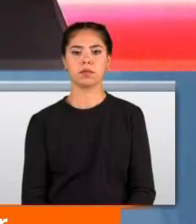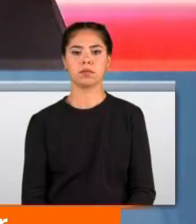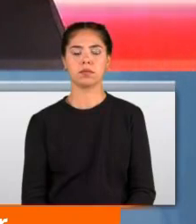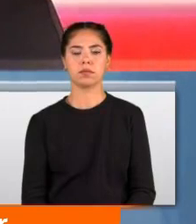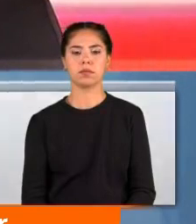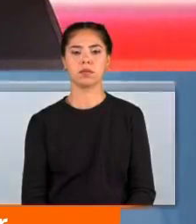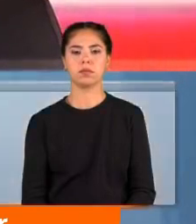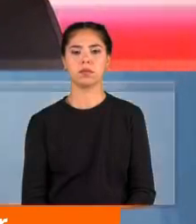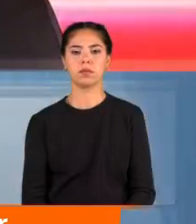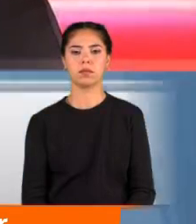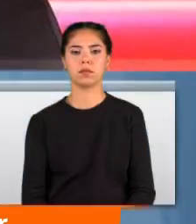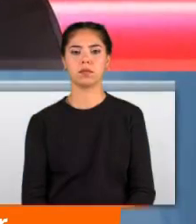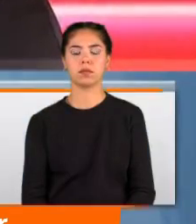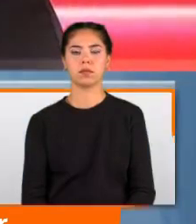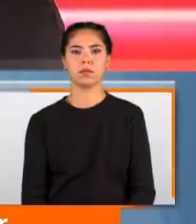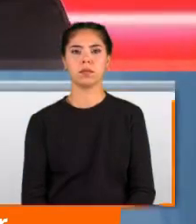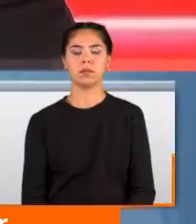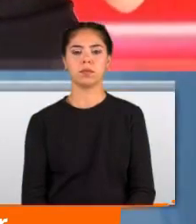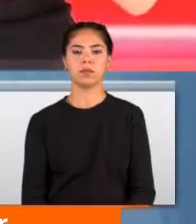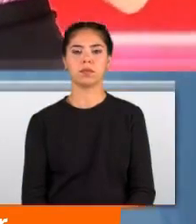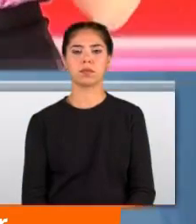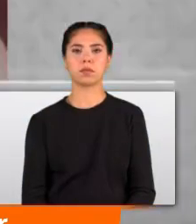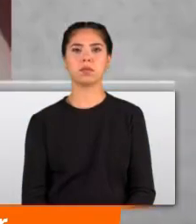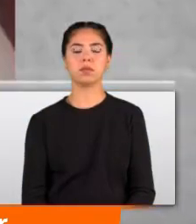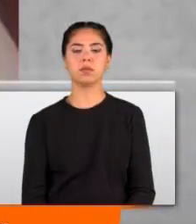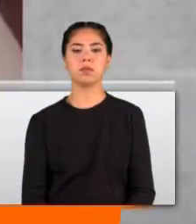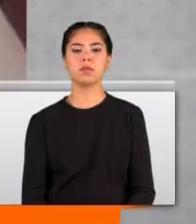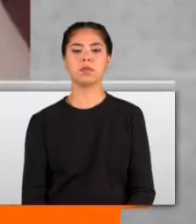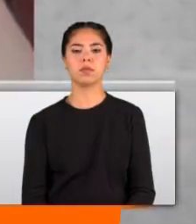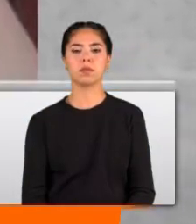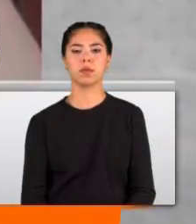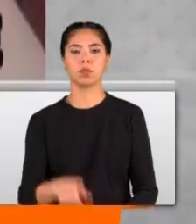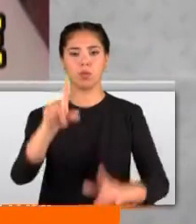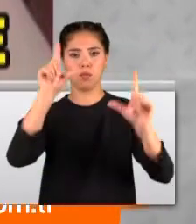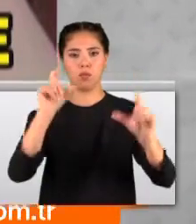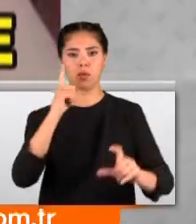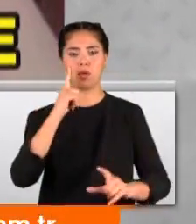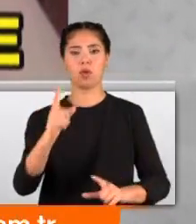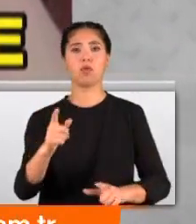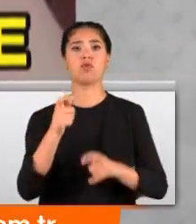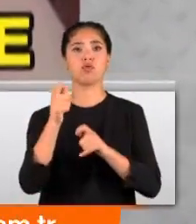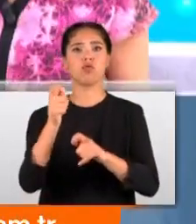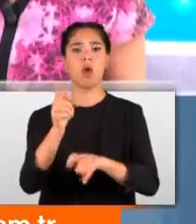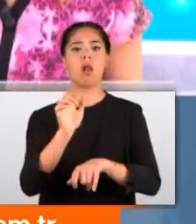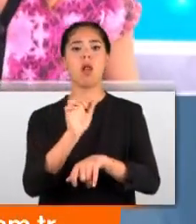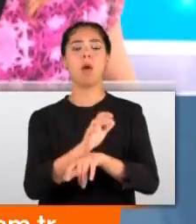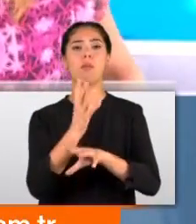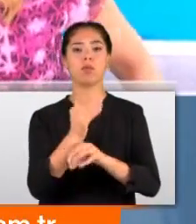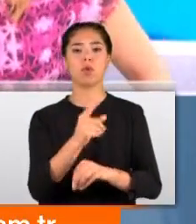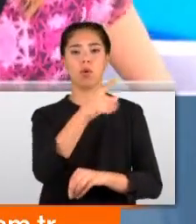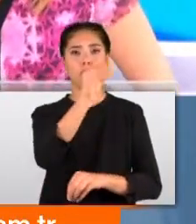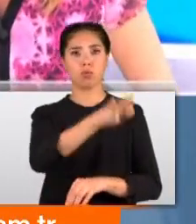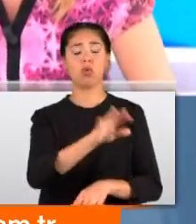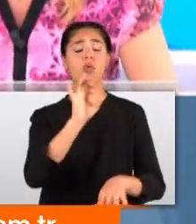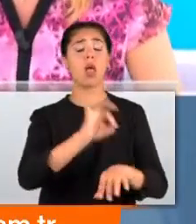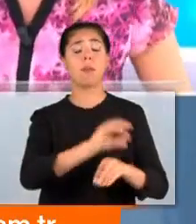el alemin çocuğunu evinizde? Zorlası morlası yok. Ortaya çıkan bu fotoğrafla alıkonulduğu belirlendi. O çocuğu hemen